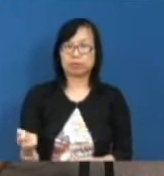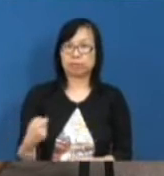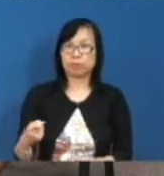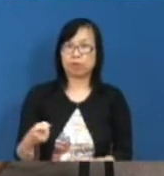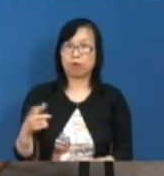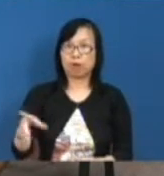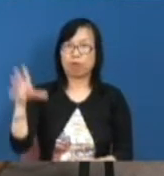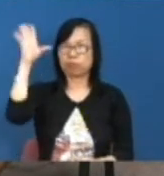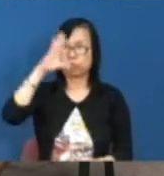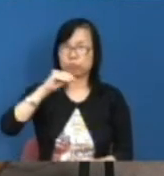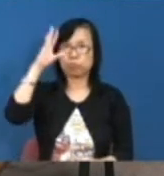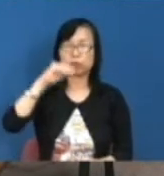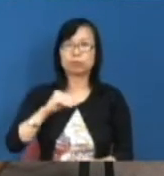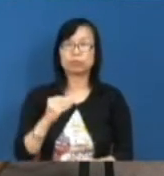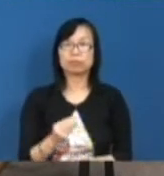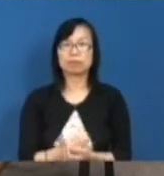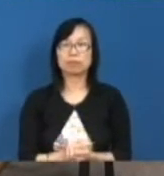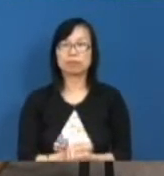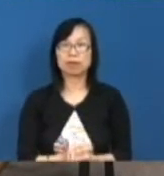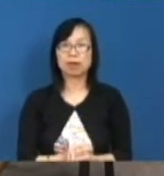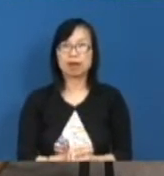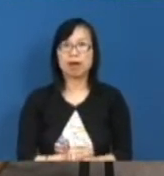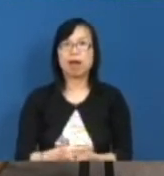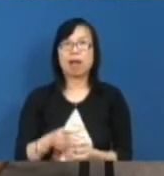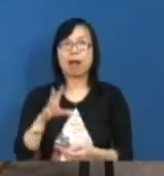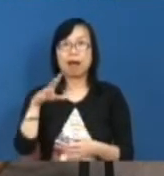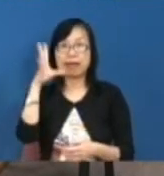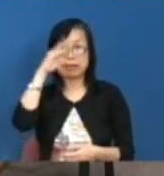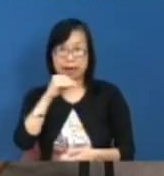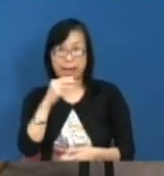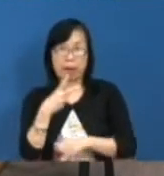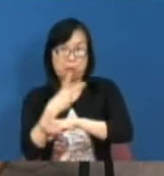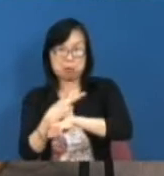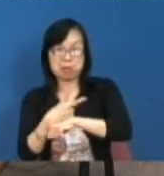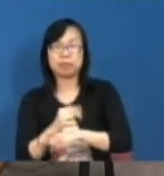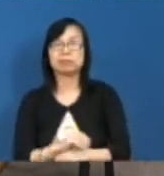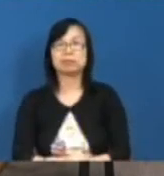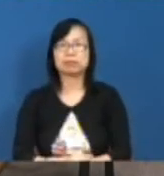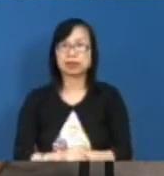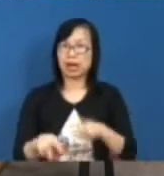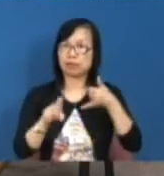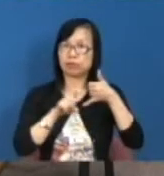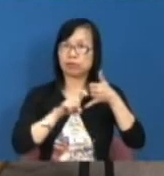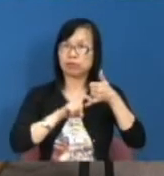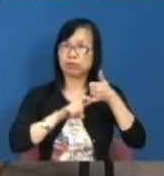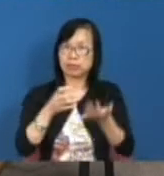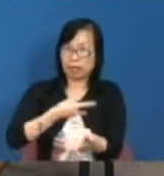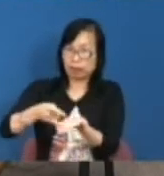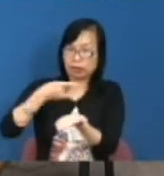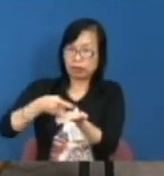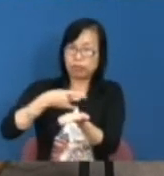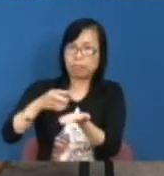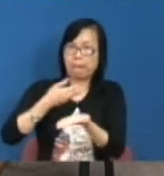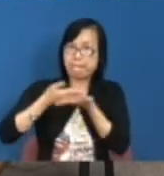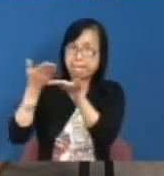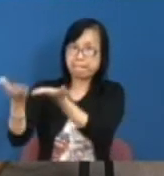為嗰晚我比較夜，夜翻屋企，我夜凌晨兩點鐘睇到，我就打咗三個短信俾有線嘅記